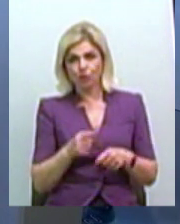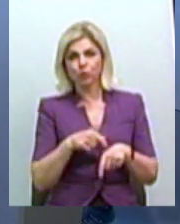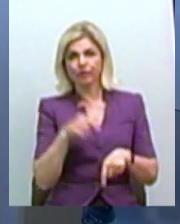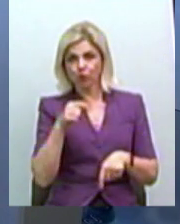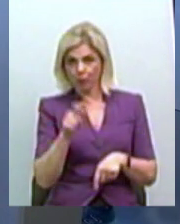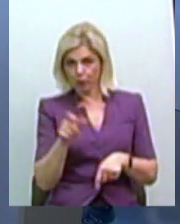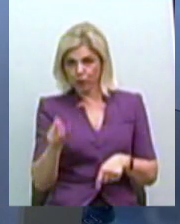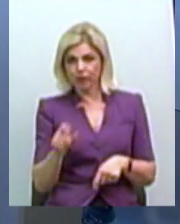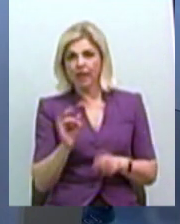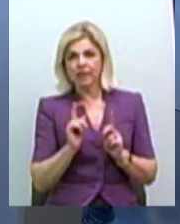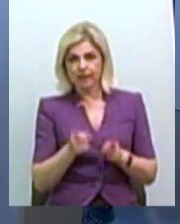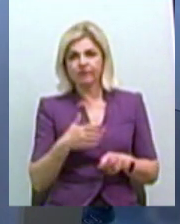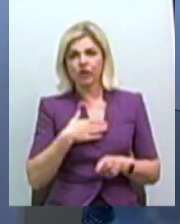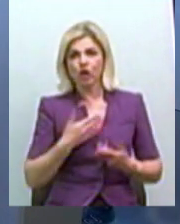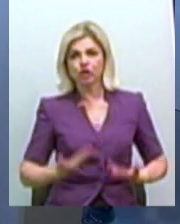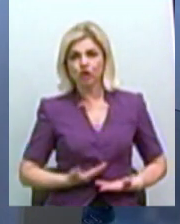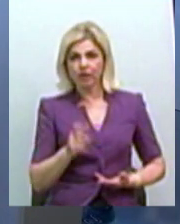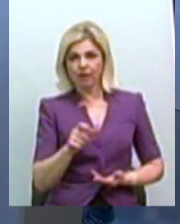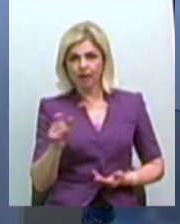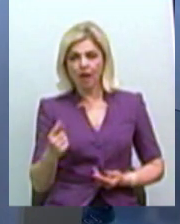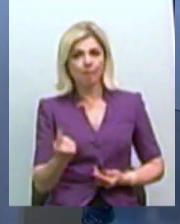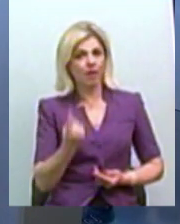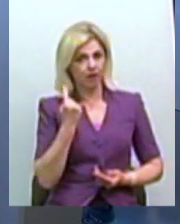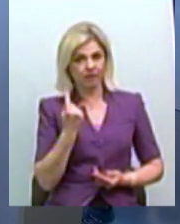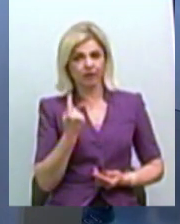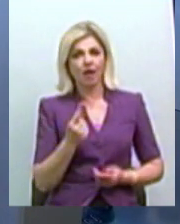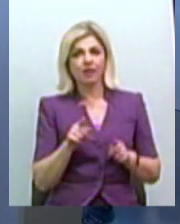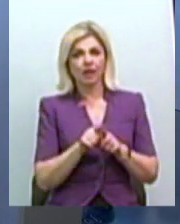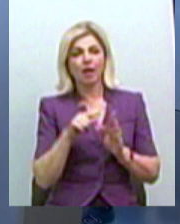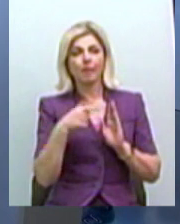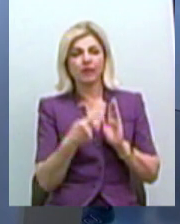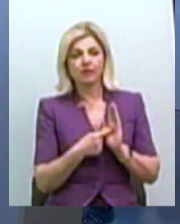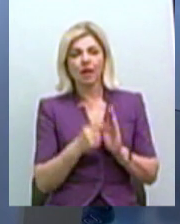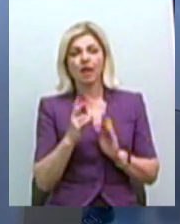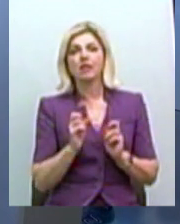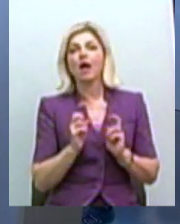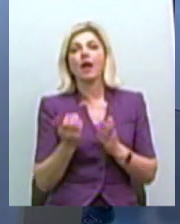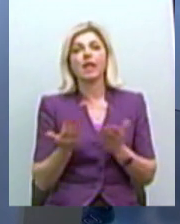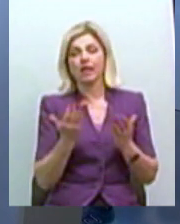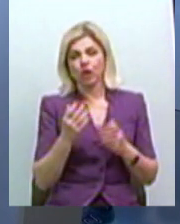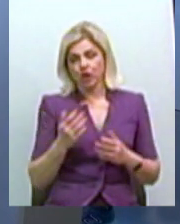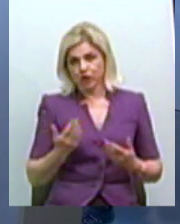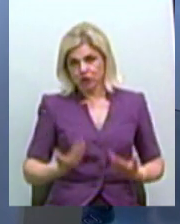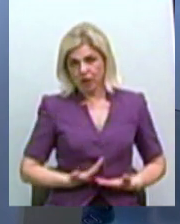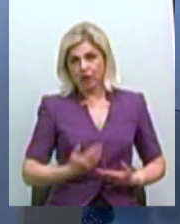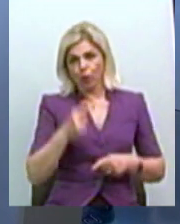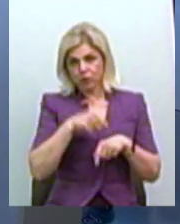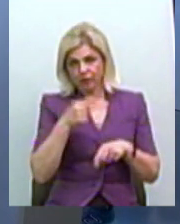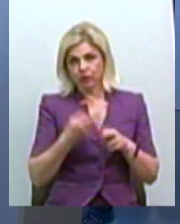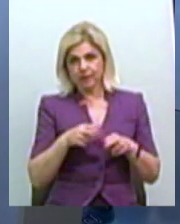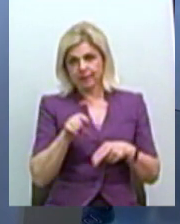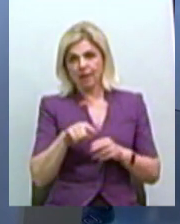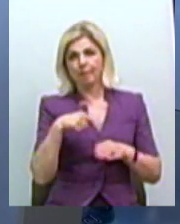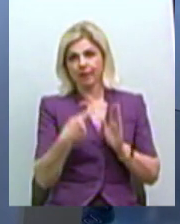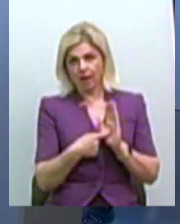І дійсно наші жителі, перш за все, я думаю, що тут таке питання, наскільки жителі усвідомлюють це питання. І я думаю, що